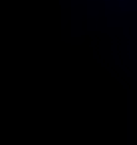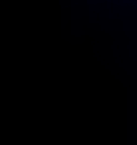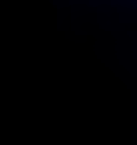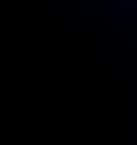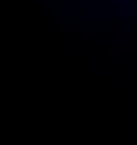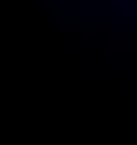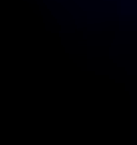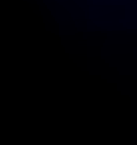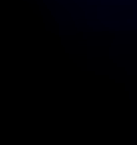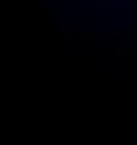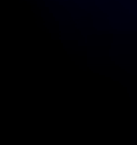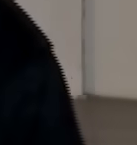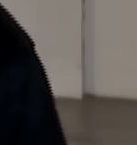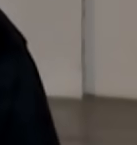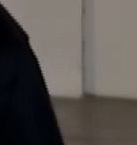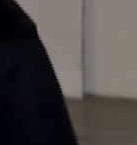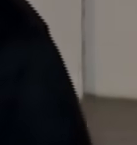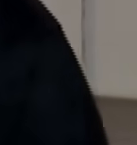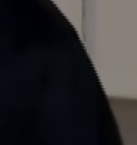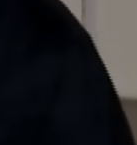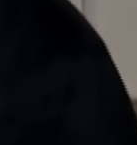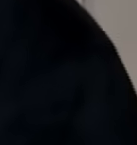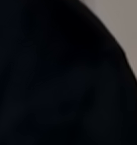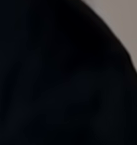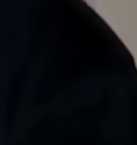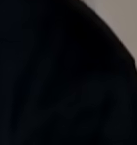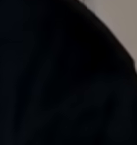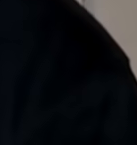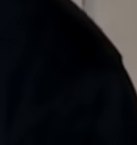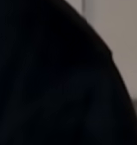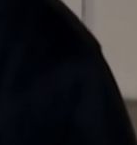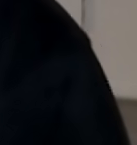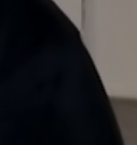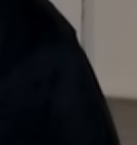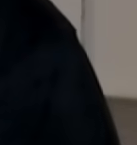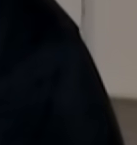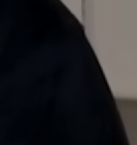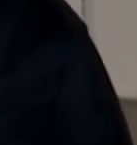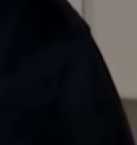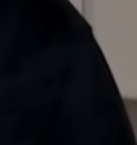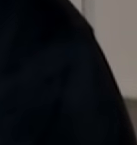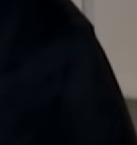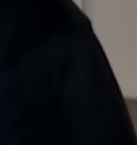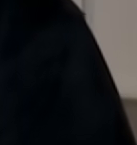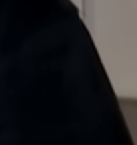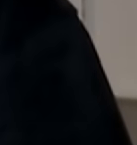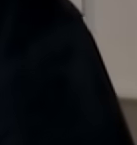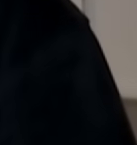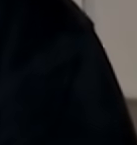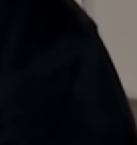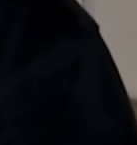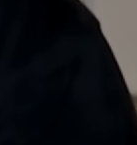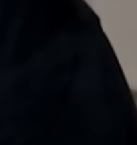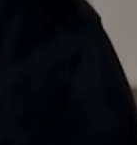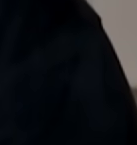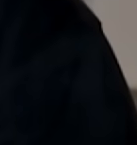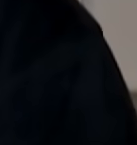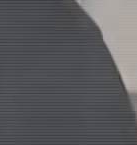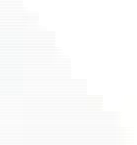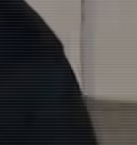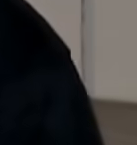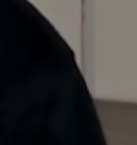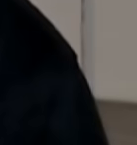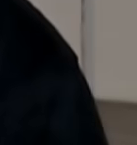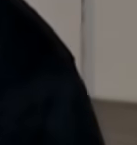pero nagpapakulong pa rin tayo ng mga taong hindi katulad ng ating paniniwala at sa konstitusyon natin hindi tama